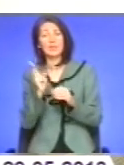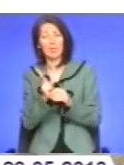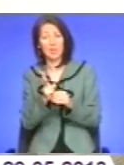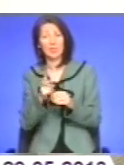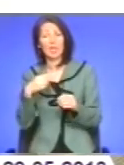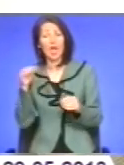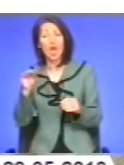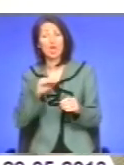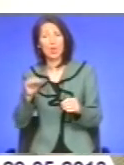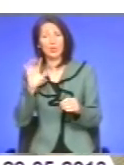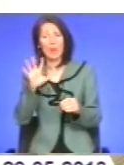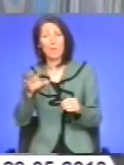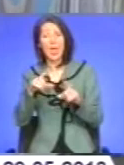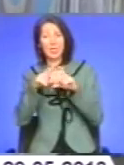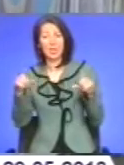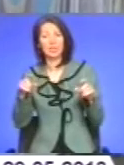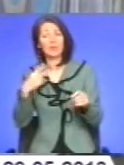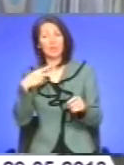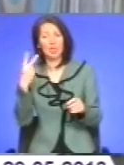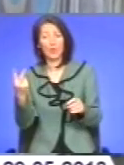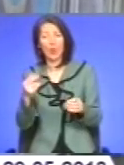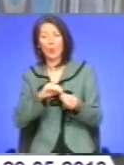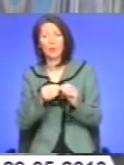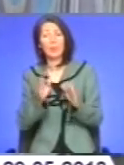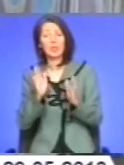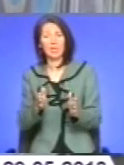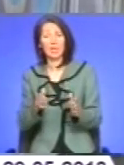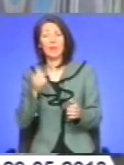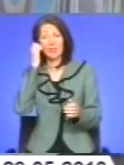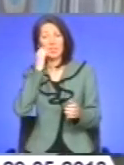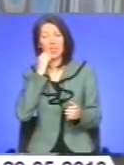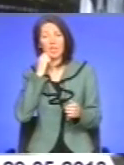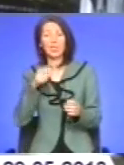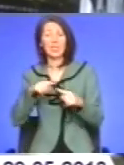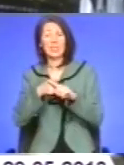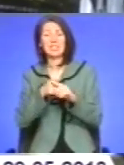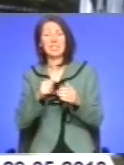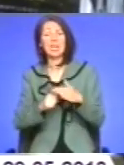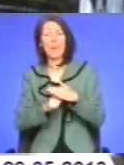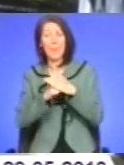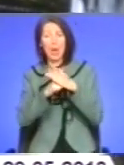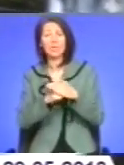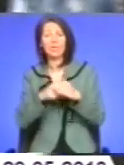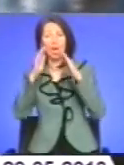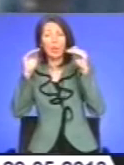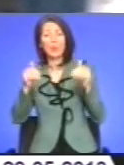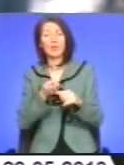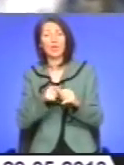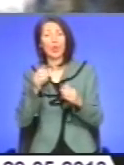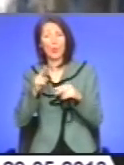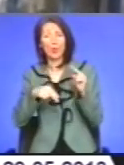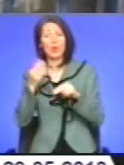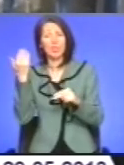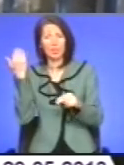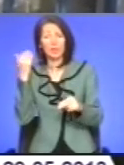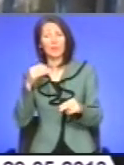із 22. Проблеми не лише в застарілій технічній базі таборів, які побудували ще півстоліття тому. Міністр